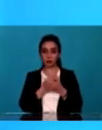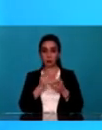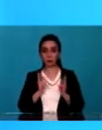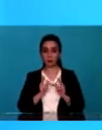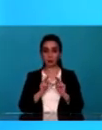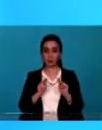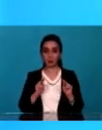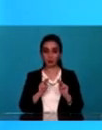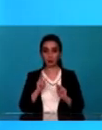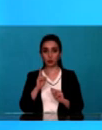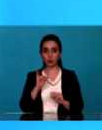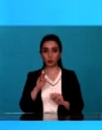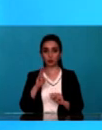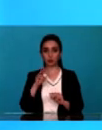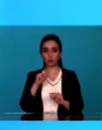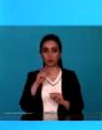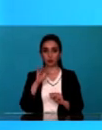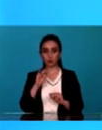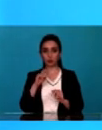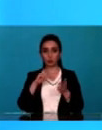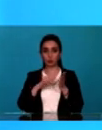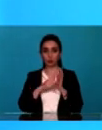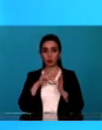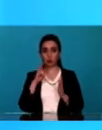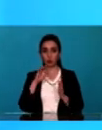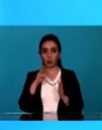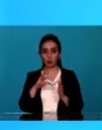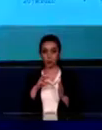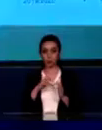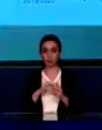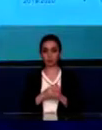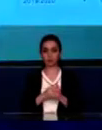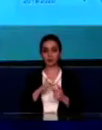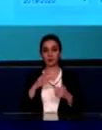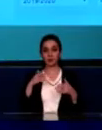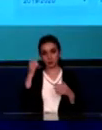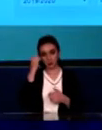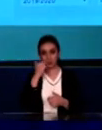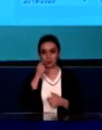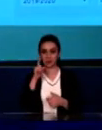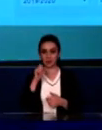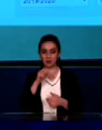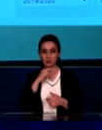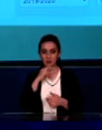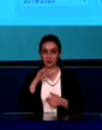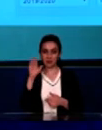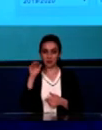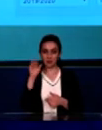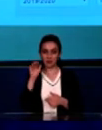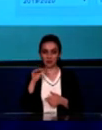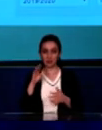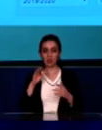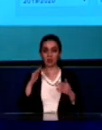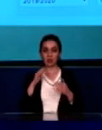на kundalik.com. в виде прикрепленного файла. Спасибо за внимание. До свидания.